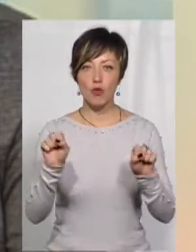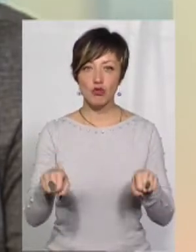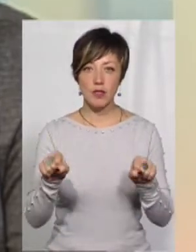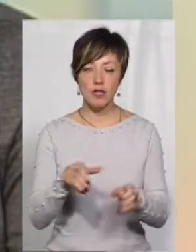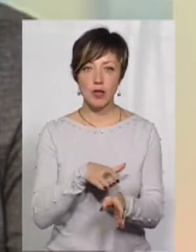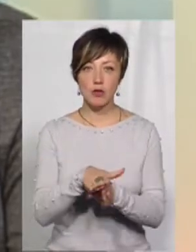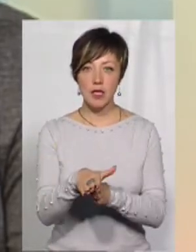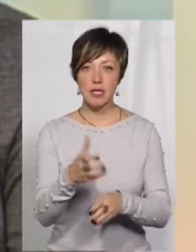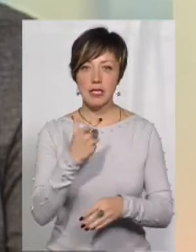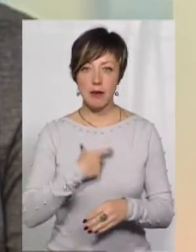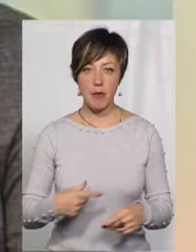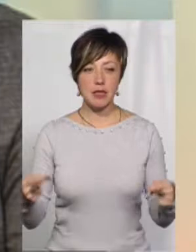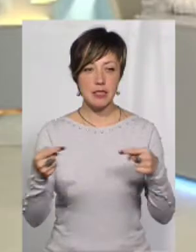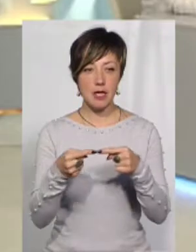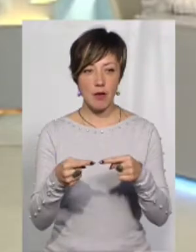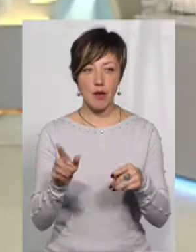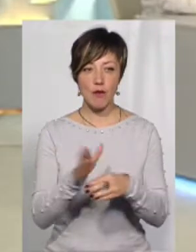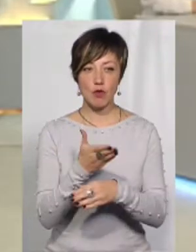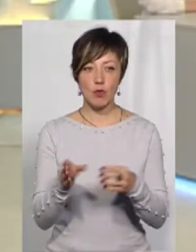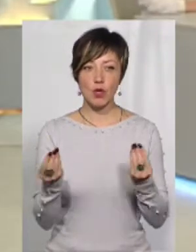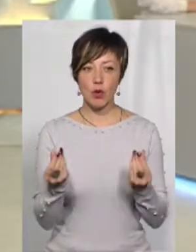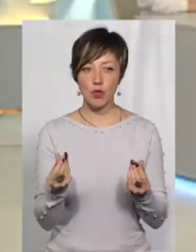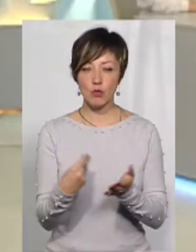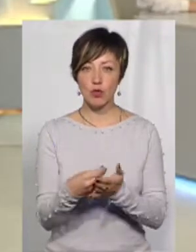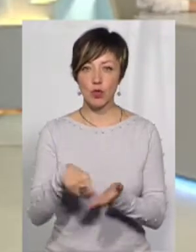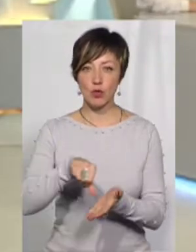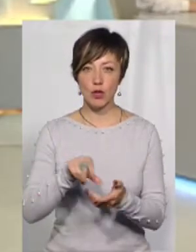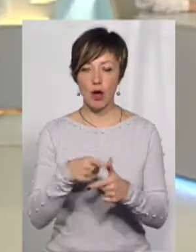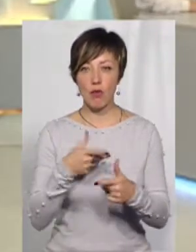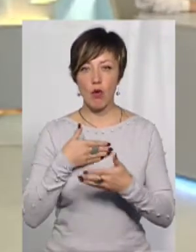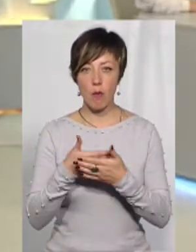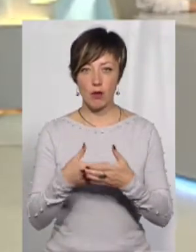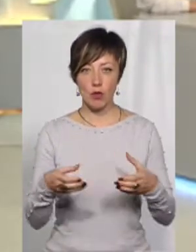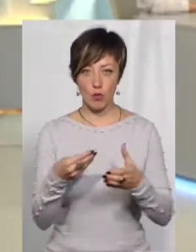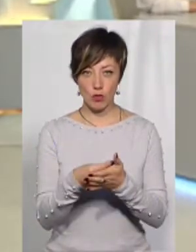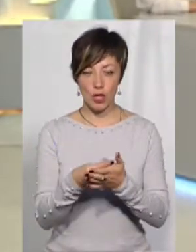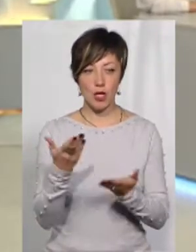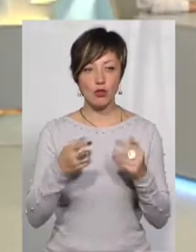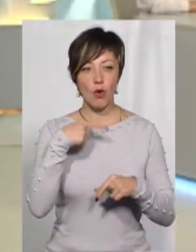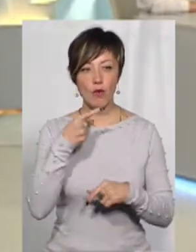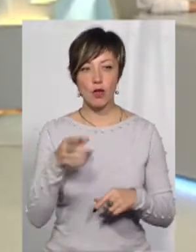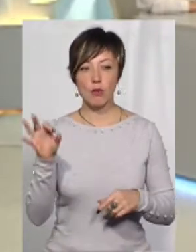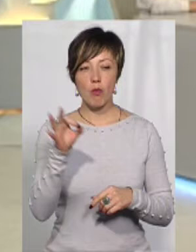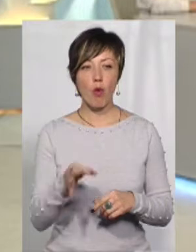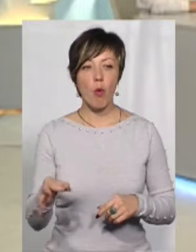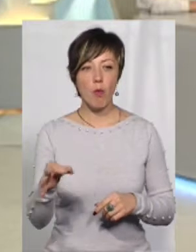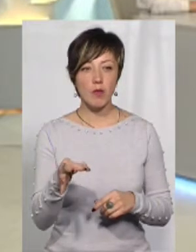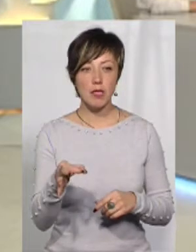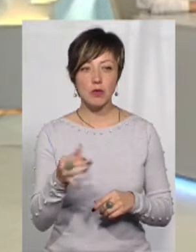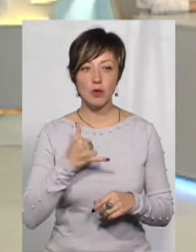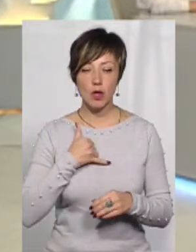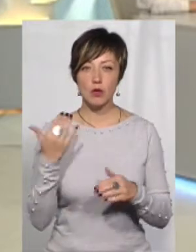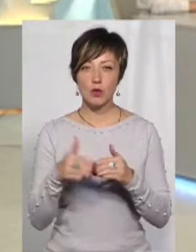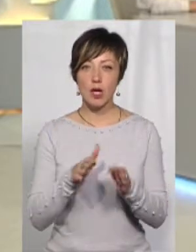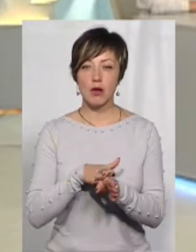можливість реалізувати себе саме в розподілі коштів бюджету участі або громадського бюджету. Якщо говорити про область, то у нас